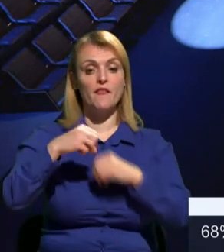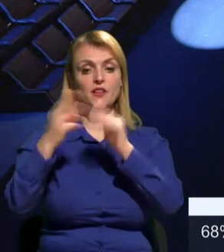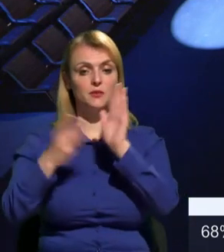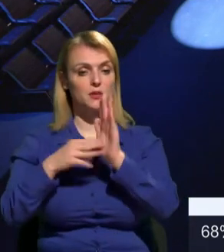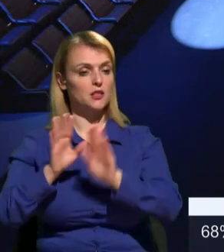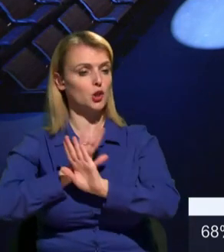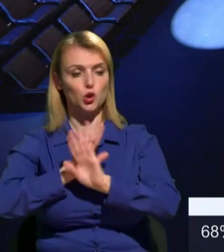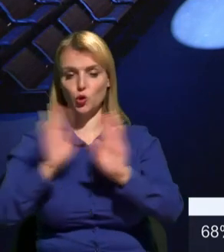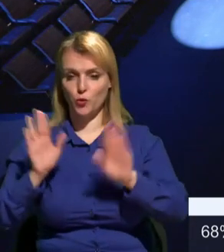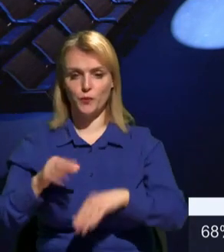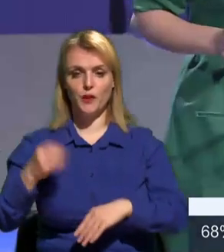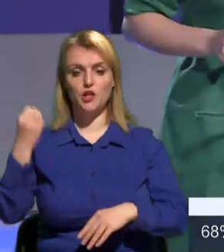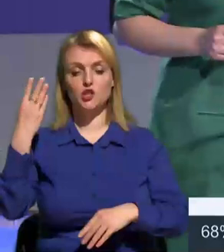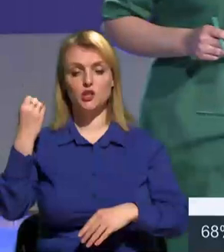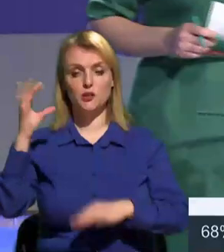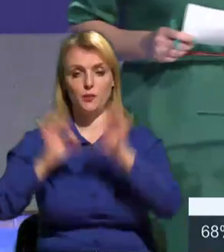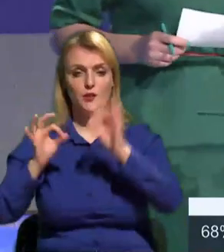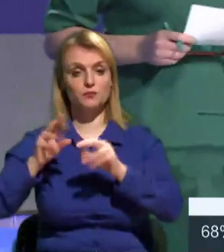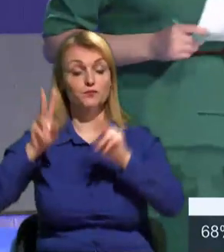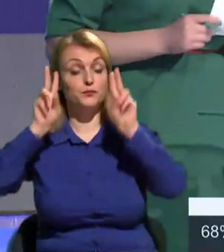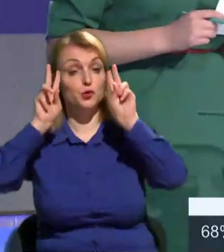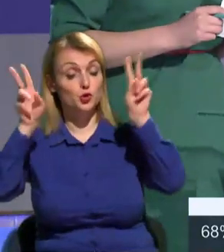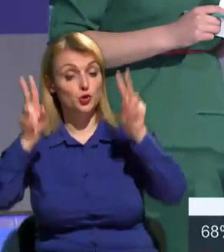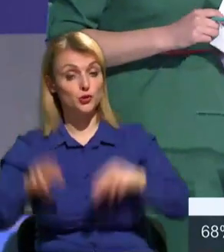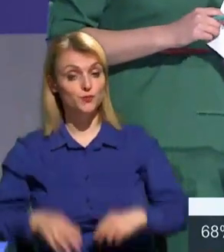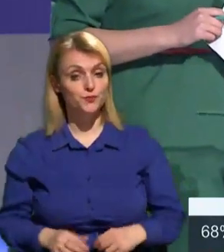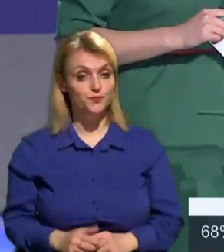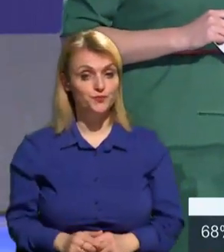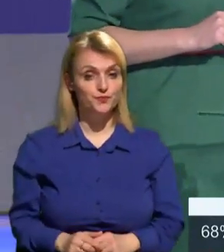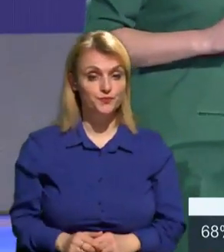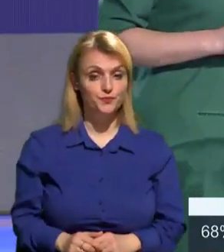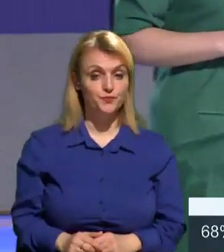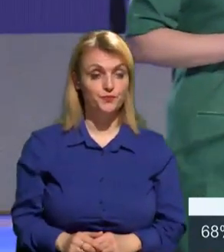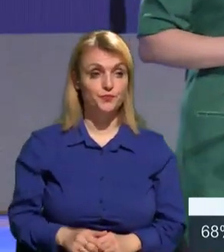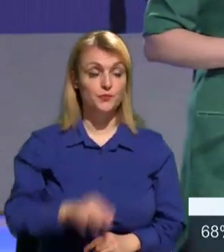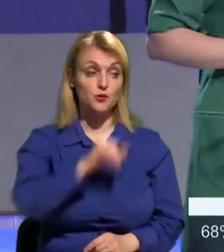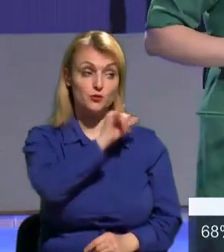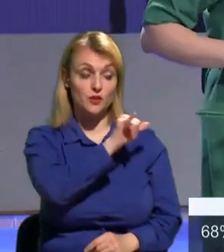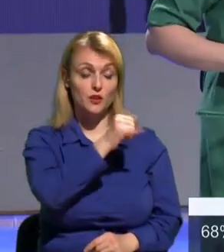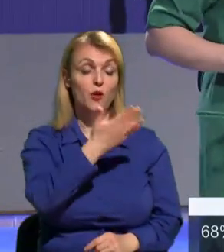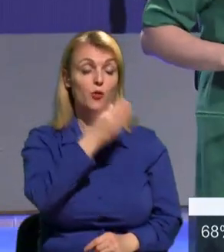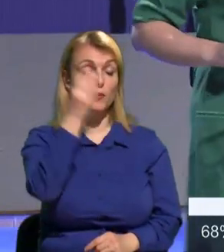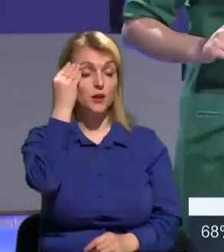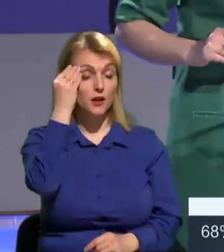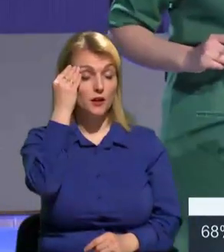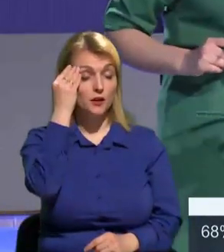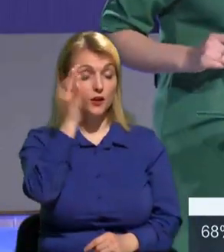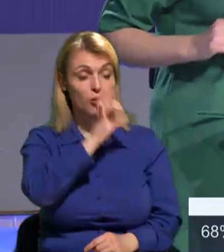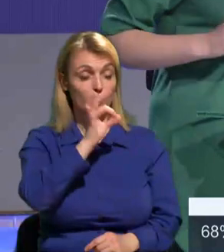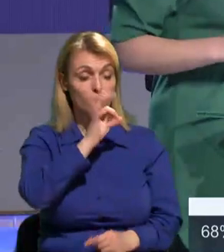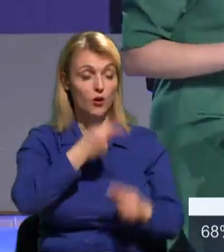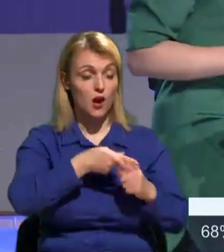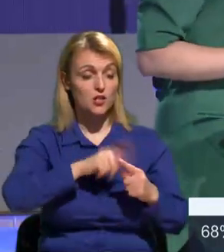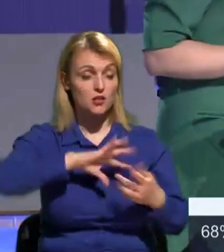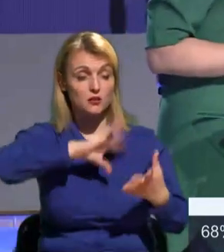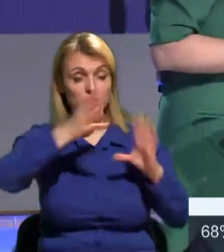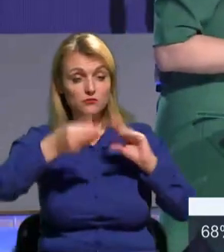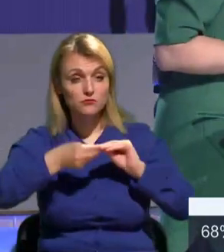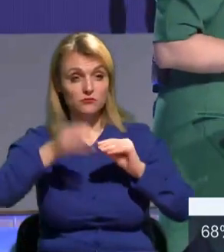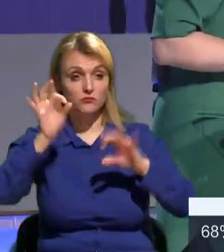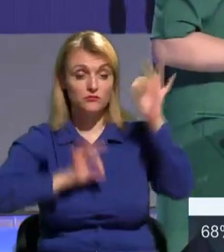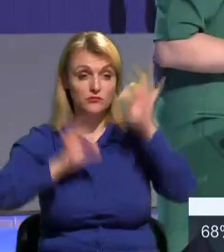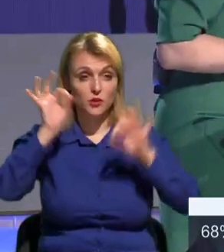și 14% nu știu. Domnule Postică, vă rog tare mult un comentariu asupra